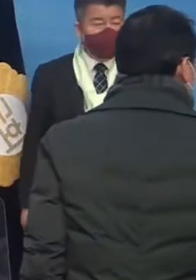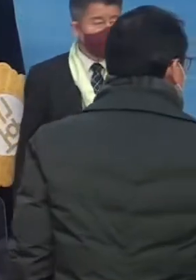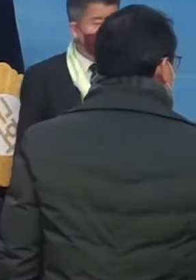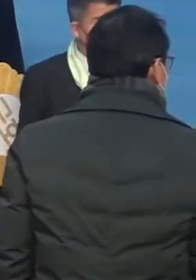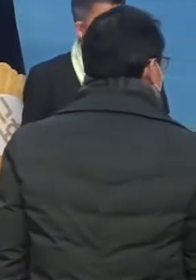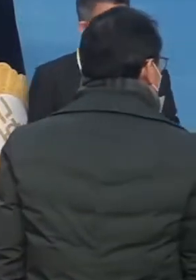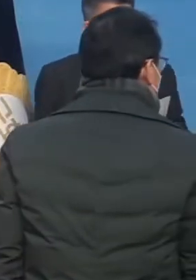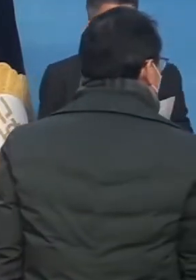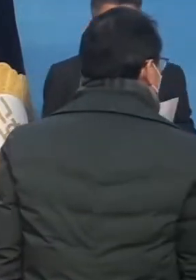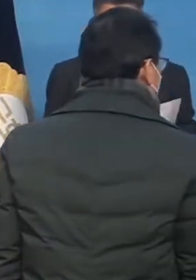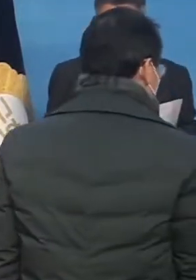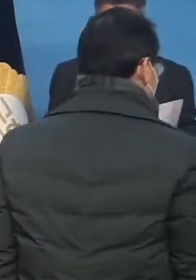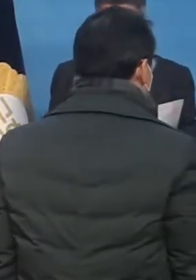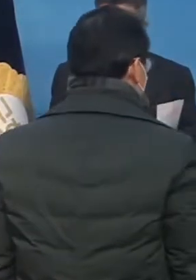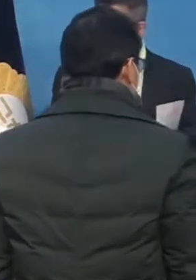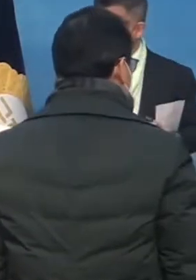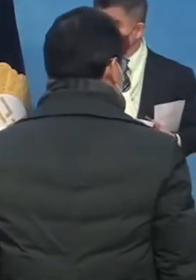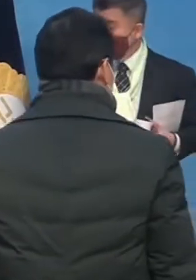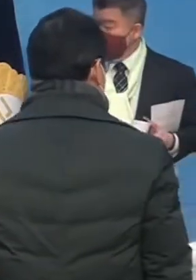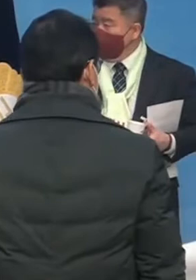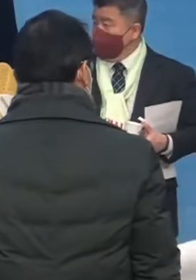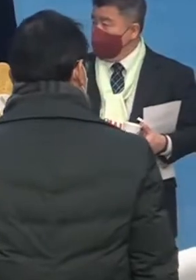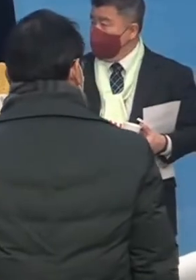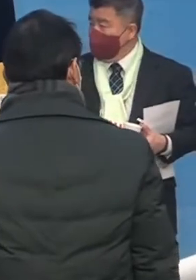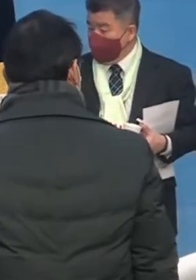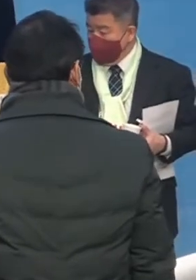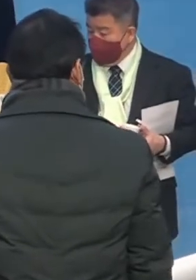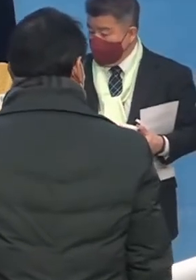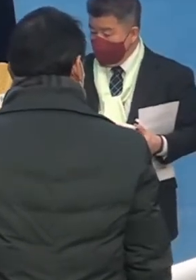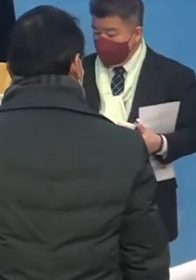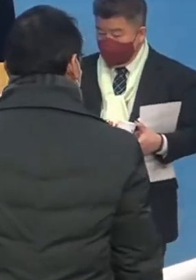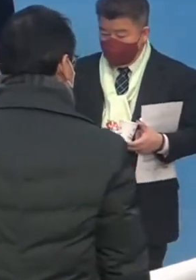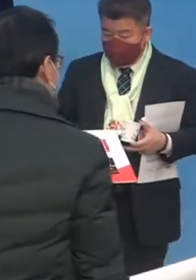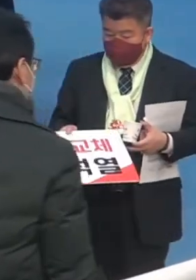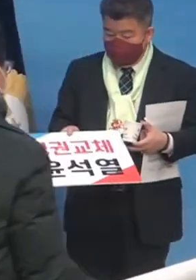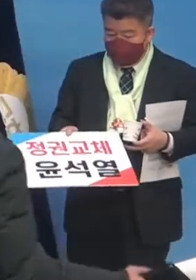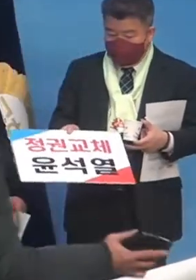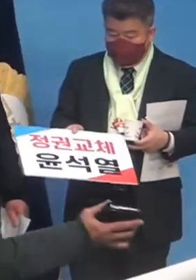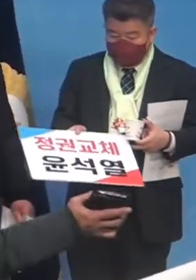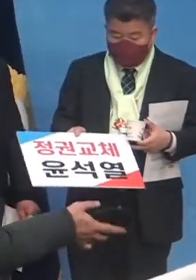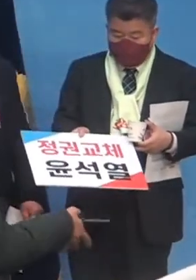이용호 의원님 오시면 정해주시면 안 돼요. 예. 그리고 본인들